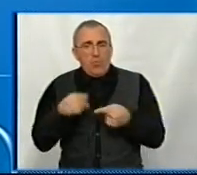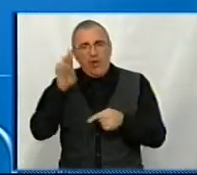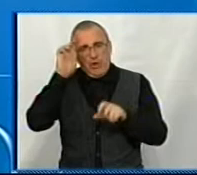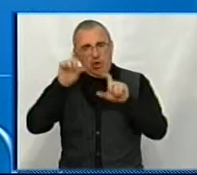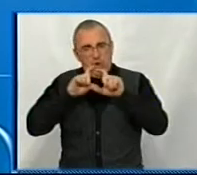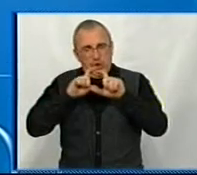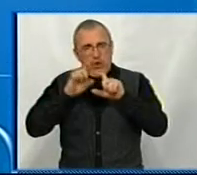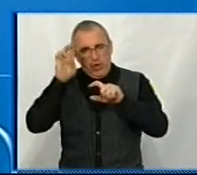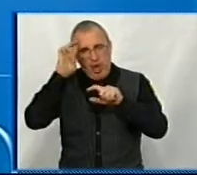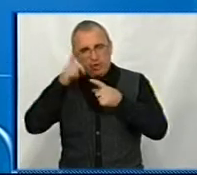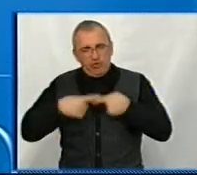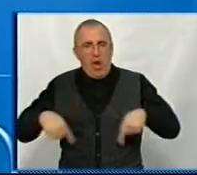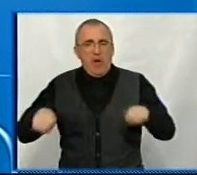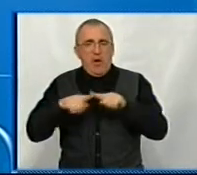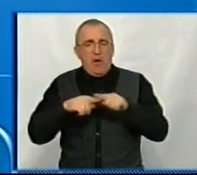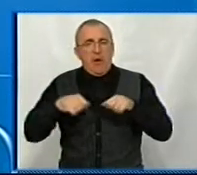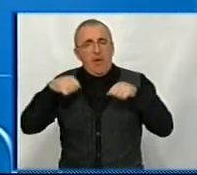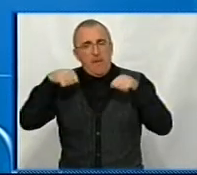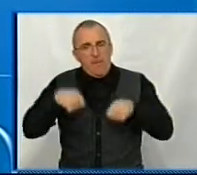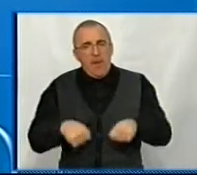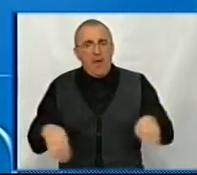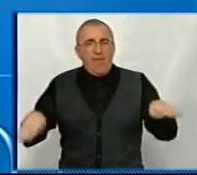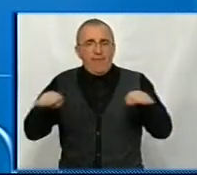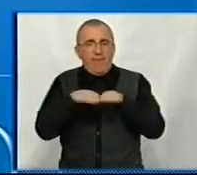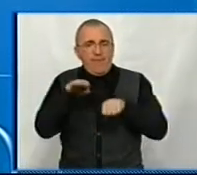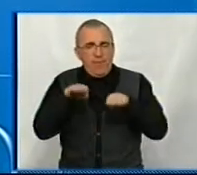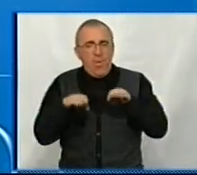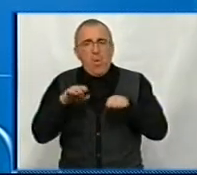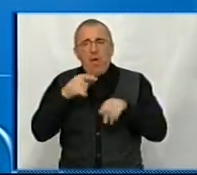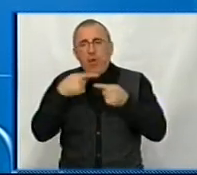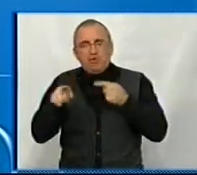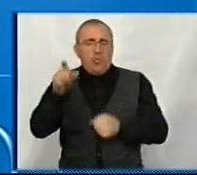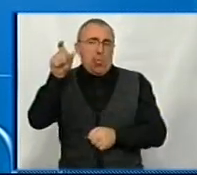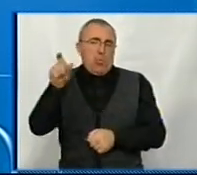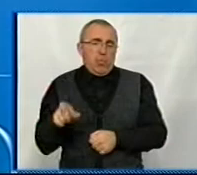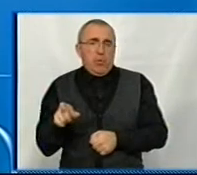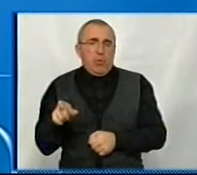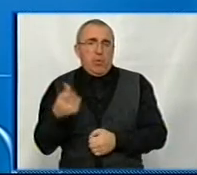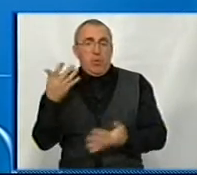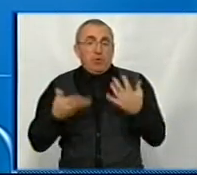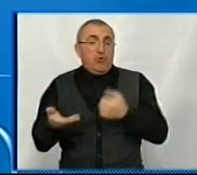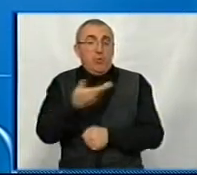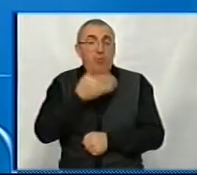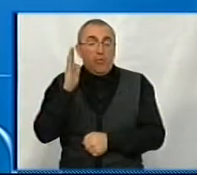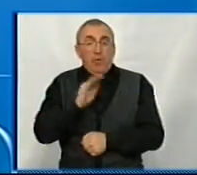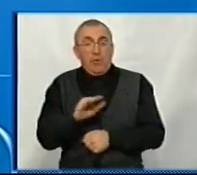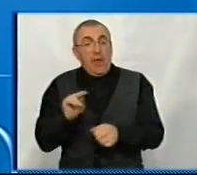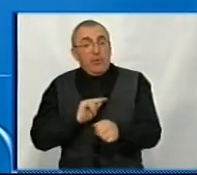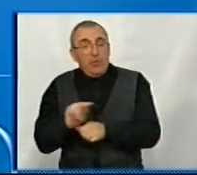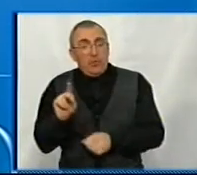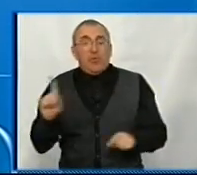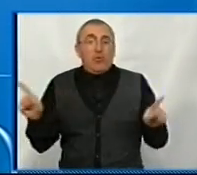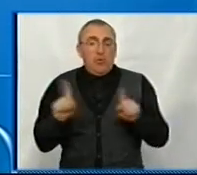Да? Права урівноважуються правами іншої людини. І то, якщо ми будемо дітей навчати,